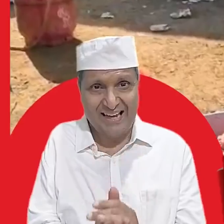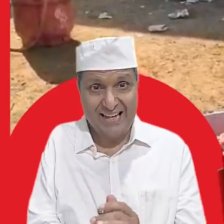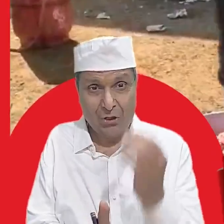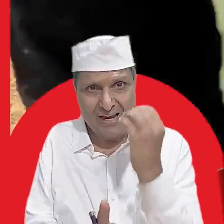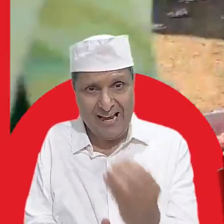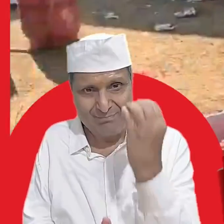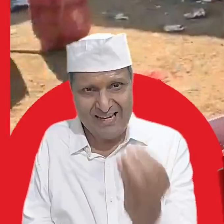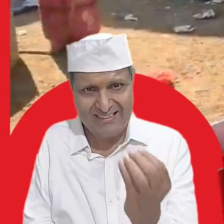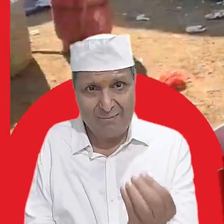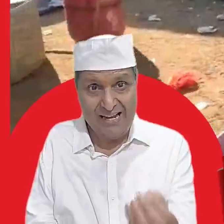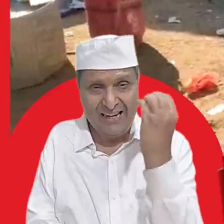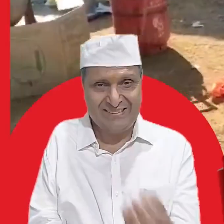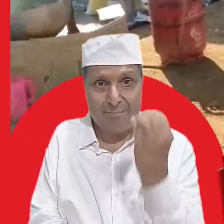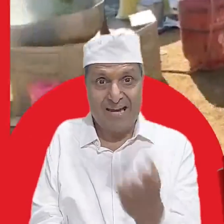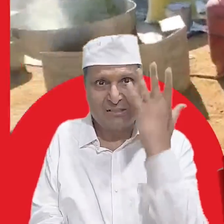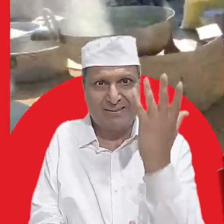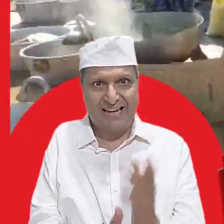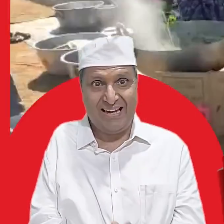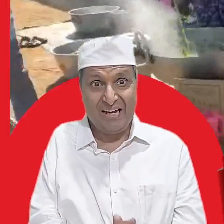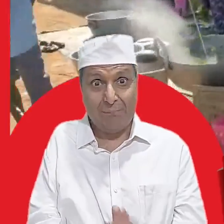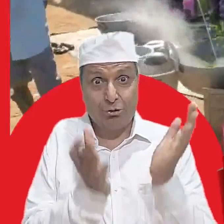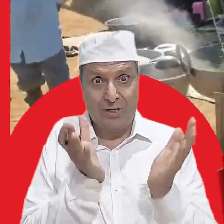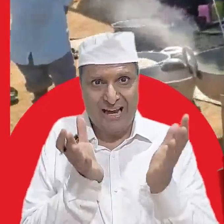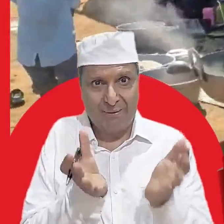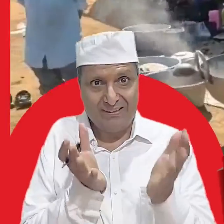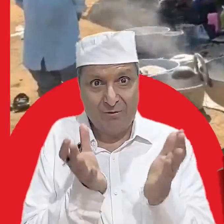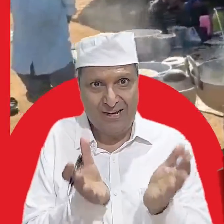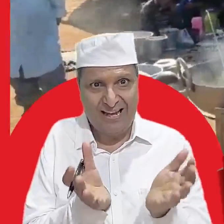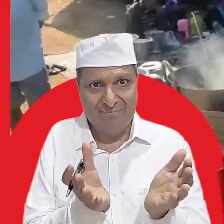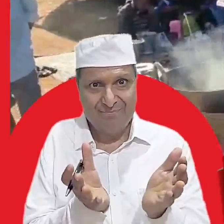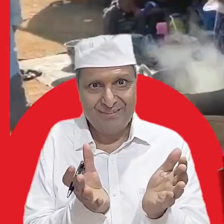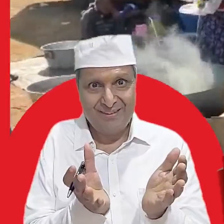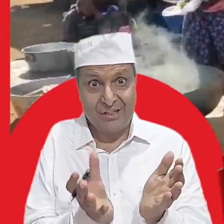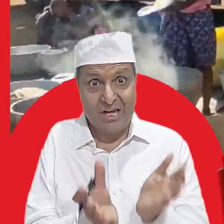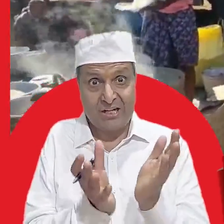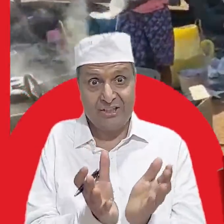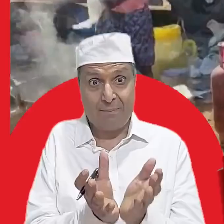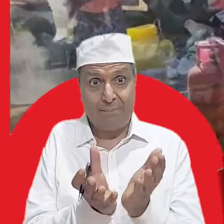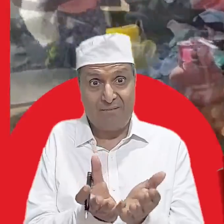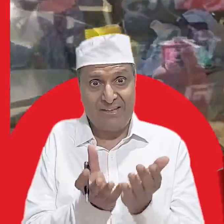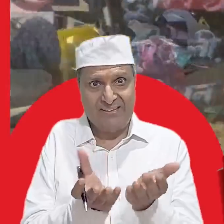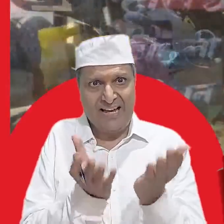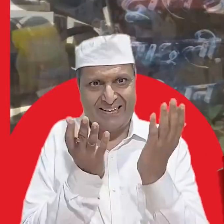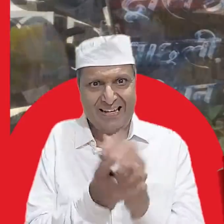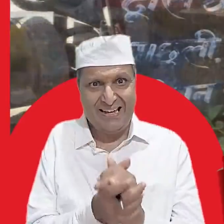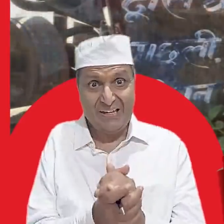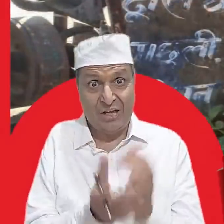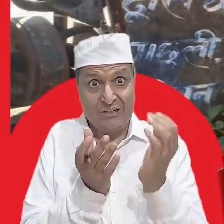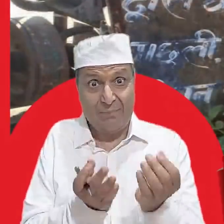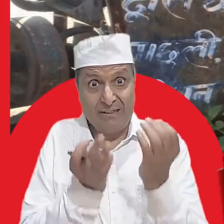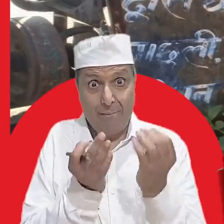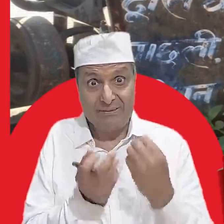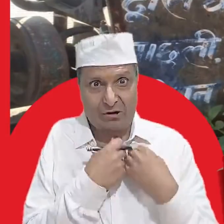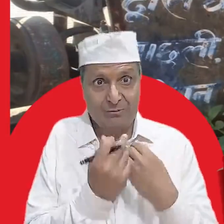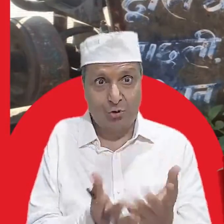चीरहरण करते हैं, खुलेआम थाने के सामने इस तरह मांस बनता है, अब तो खुलेआम बनता है खुलेआम। सरकार कहती है आपके पावनता का ध्यान रखेंगे,